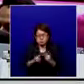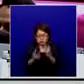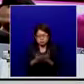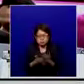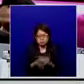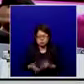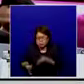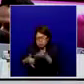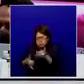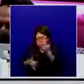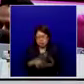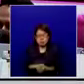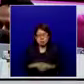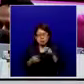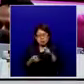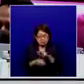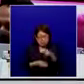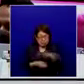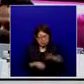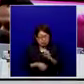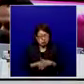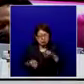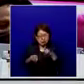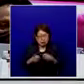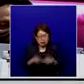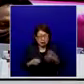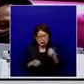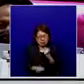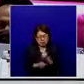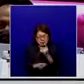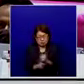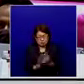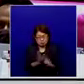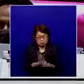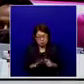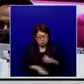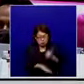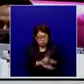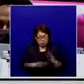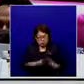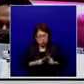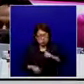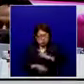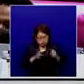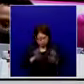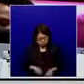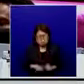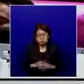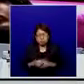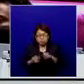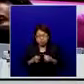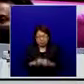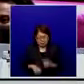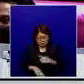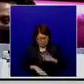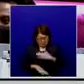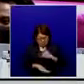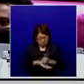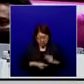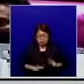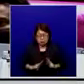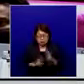มีปัญหาเกี่ยวกับการปฏิบัติตามพรก.นี้ให้รัฐมนตรีเป็นผู้วินิจฉัยปัญหาดังกล่าวคำวินิจฉัยของรัฐมนตรีให้ถือเ